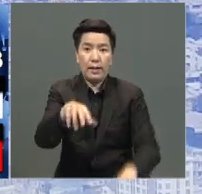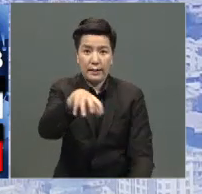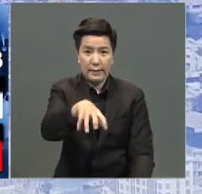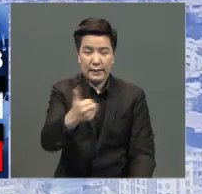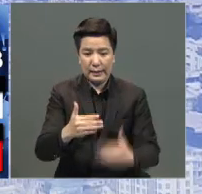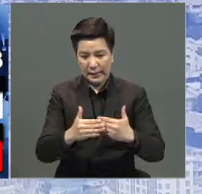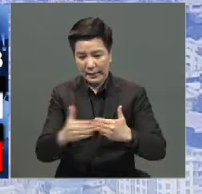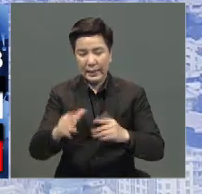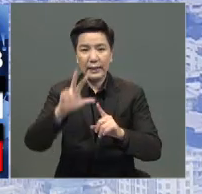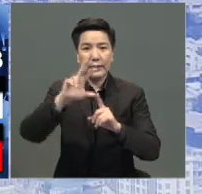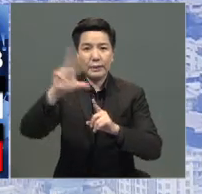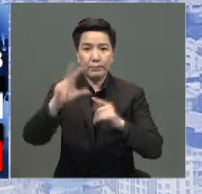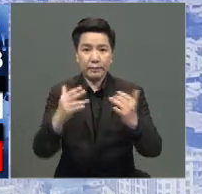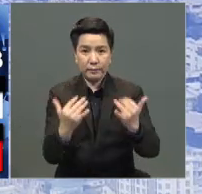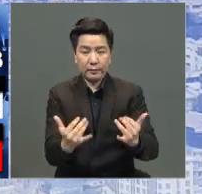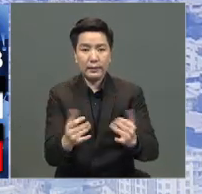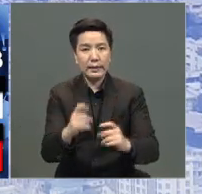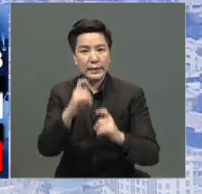อยู่ในนั้นเพื่อเพราะว่าอะไรเพราะว่ากิจการกิจกรรมในระยะที่3